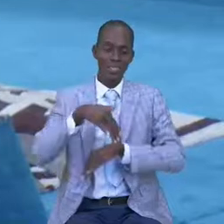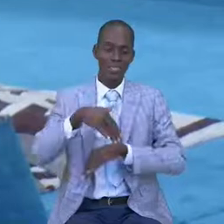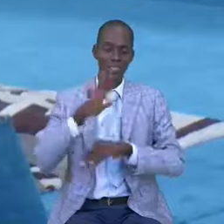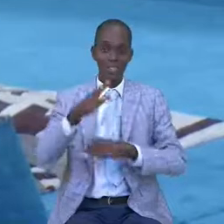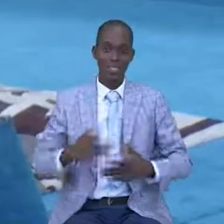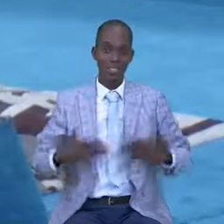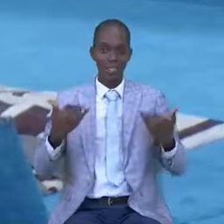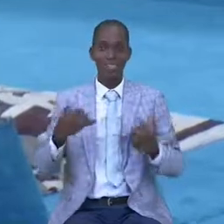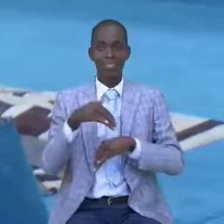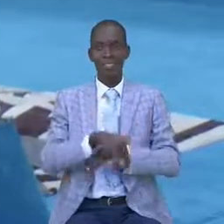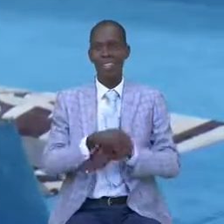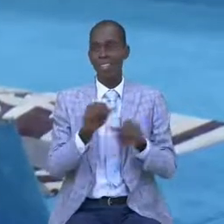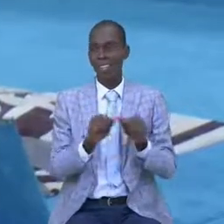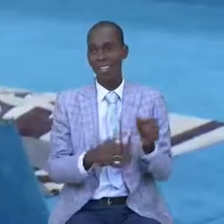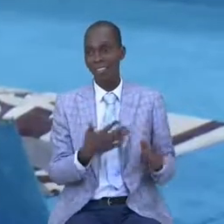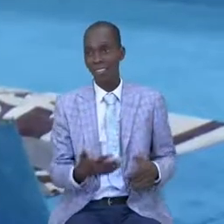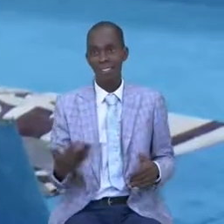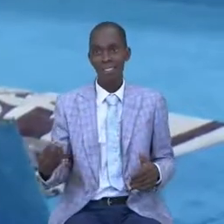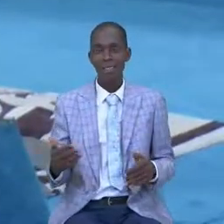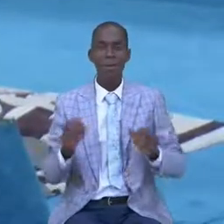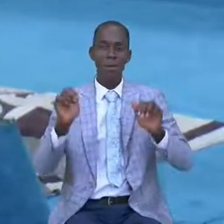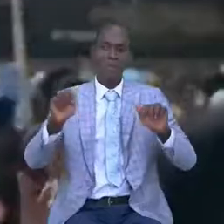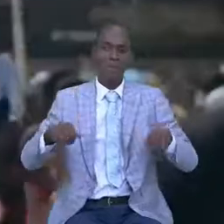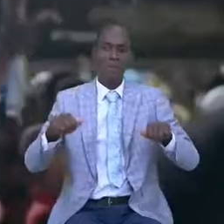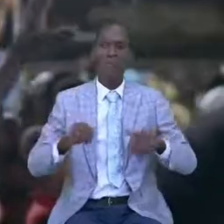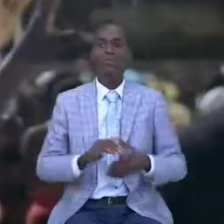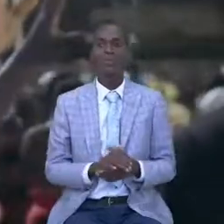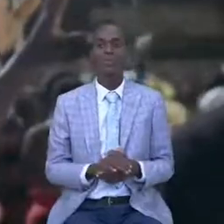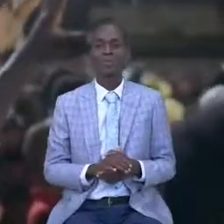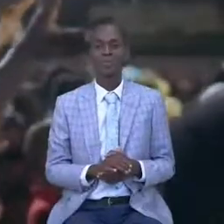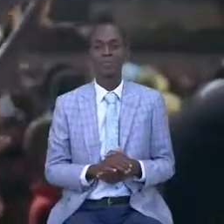toutes les possibilités et dans votre vie ce soir,